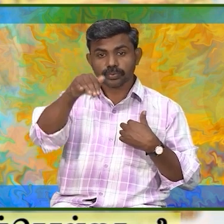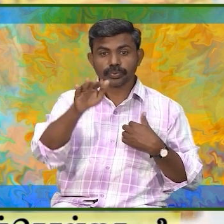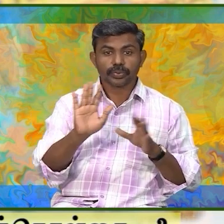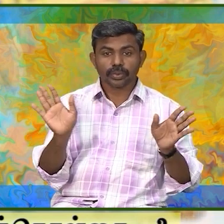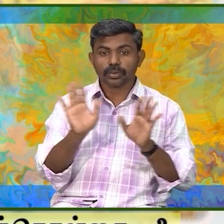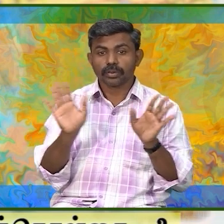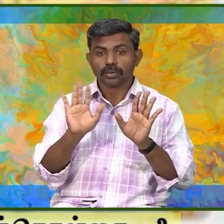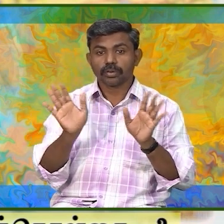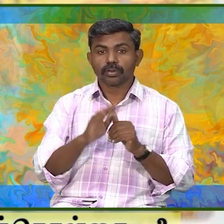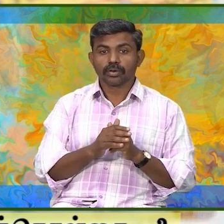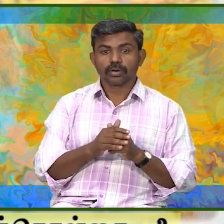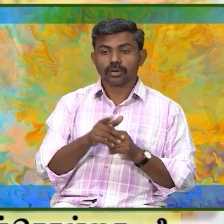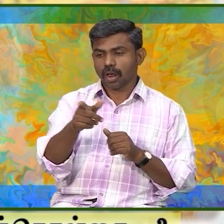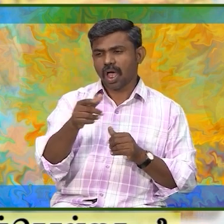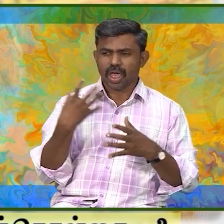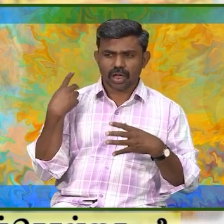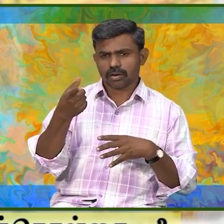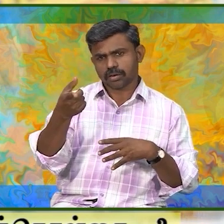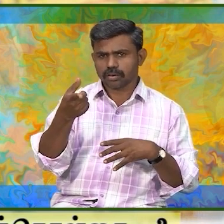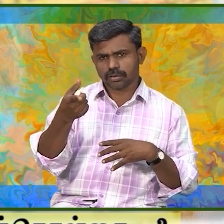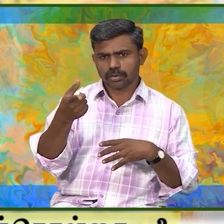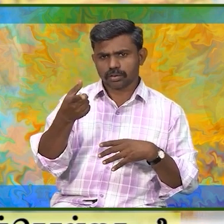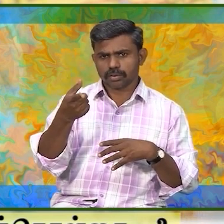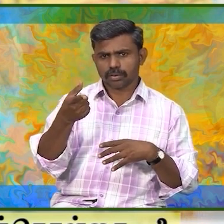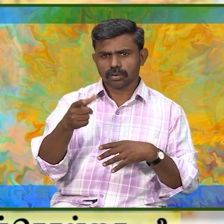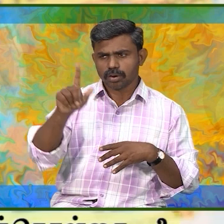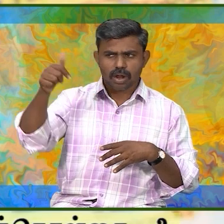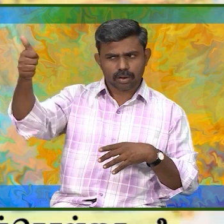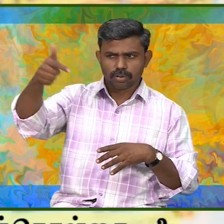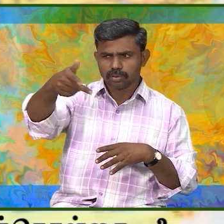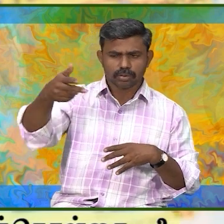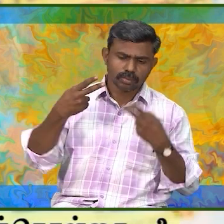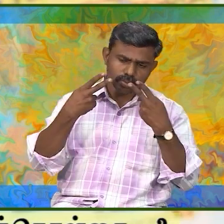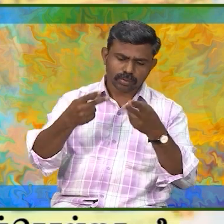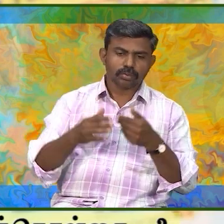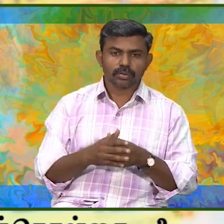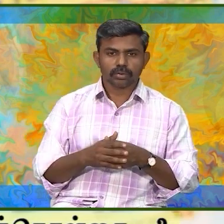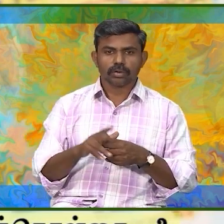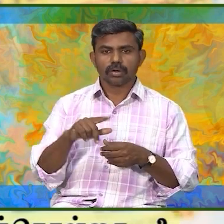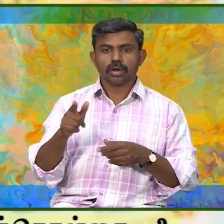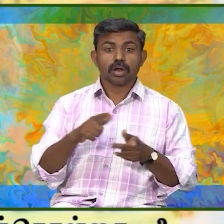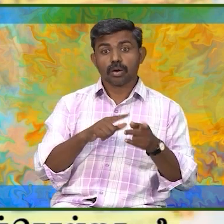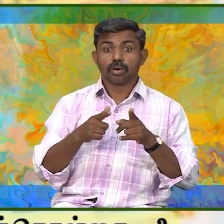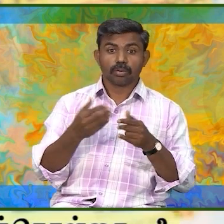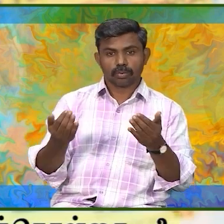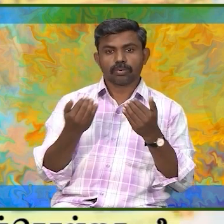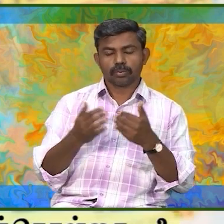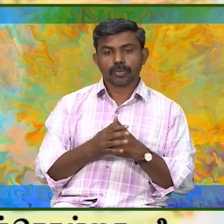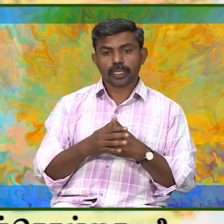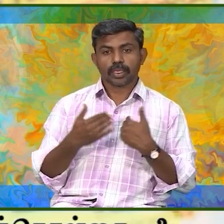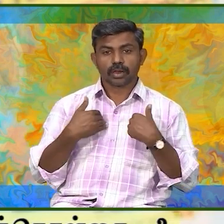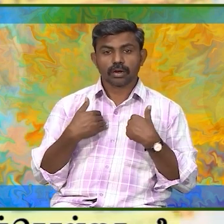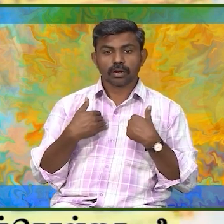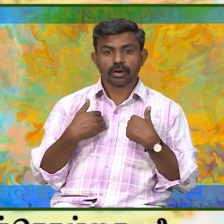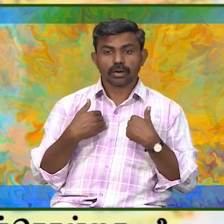காலமும் தலையிடாது. ஏன்னா அது அவங்க பிரச்சனை, அவங்க பிரதமர் பார்த்துக்கிடுவாங்க, அவங்க ஜனாதிபதி பார்த்துக்கிடுவாங்க, அவங்க இராணுவம் அதை பாதுகாத்துக்கிடும்.